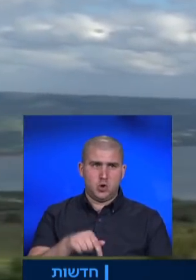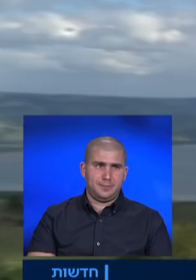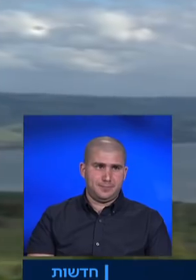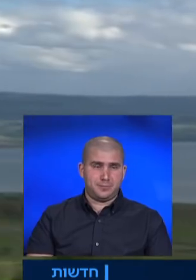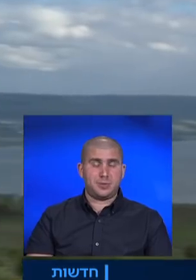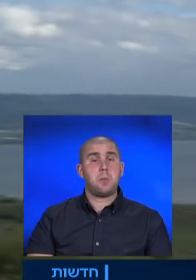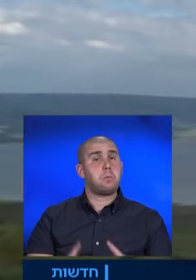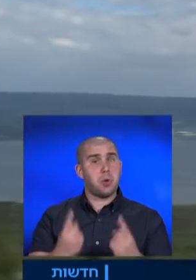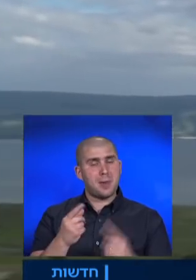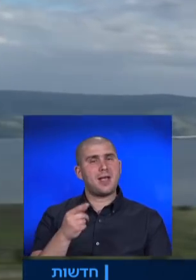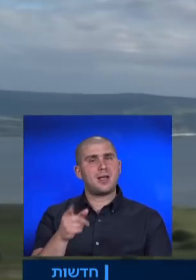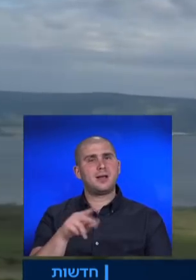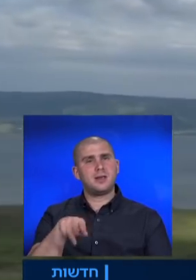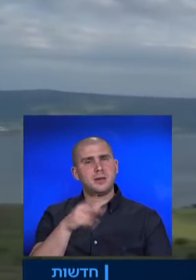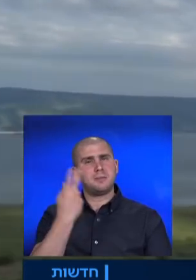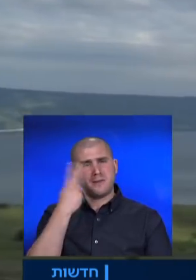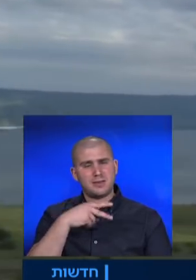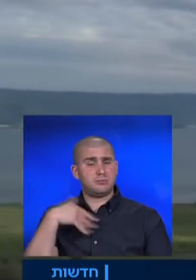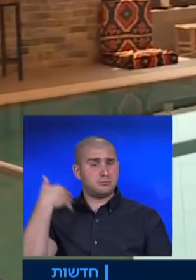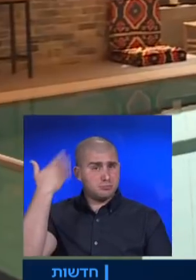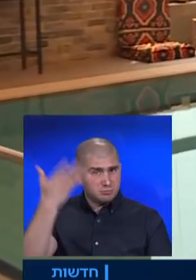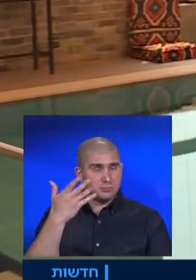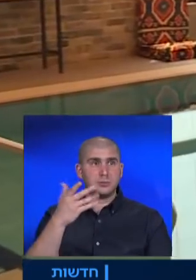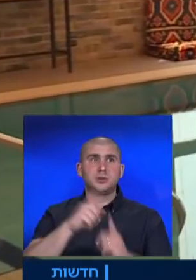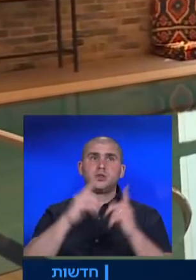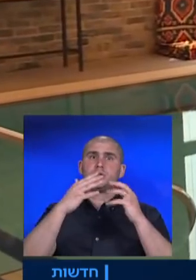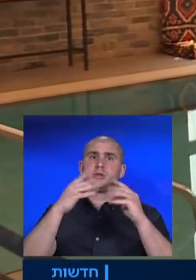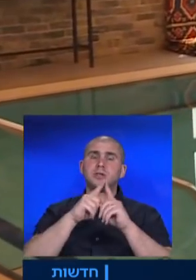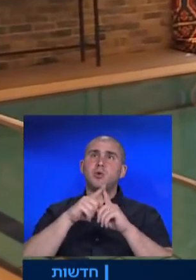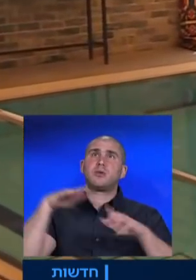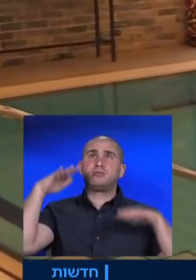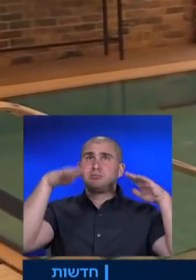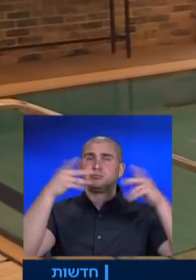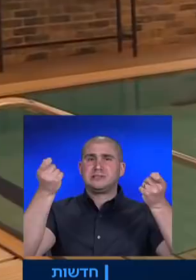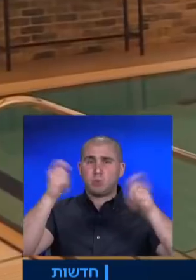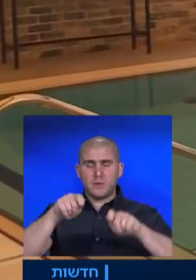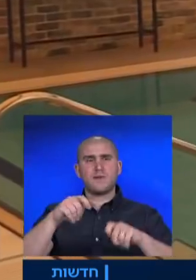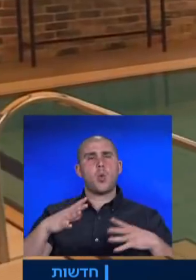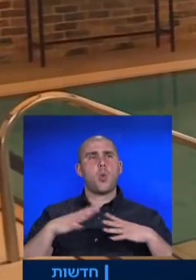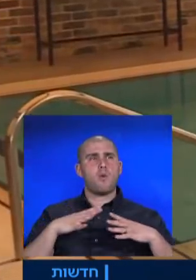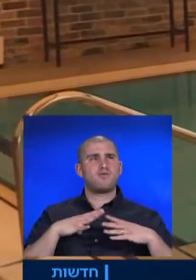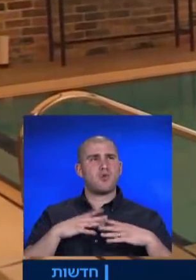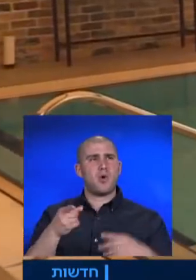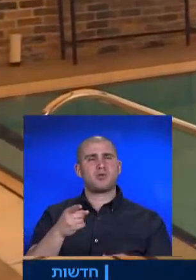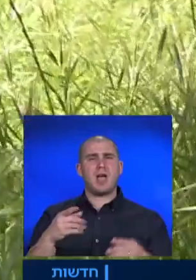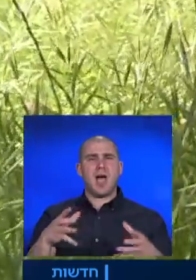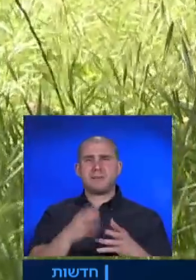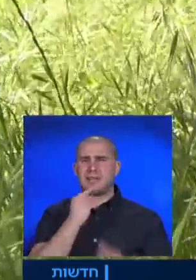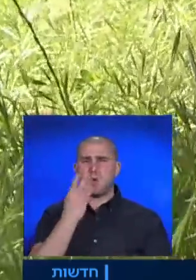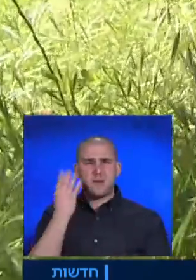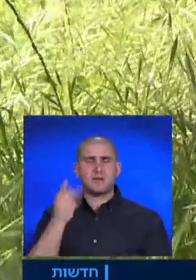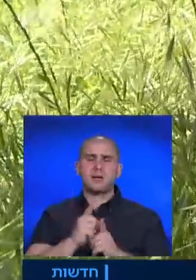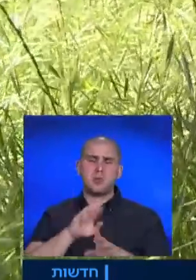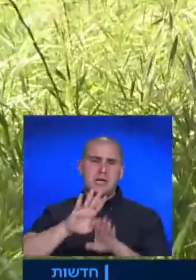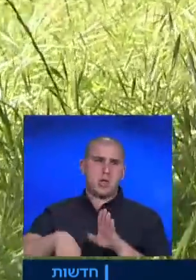התיירנים מבינים שביום שאחרי השמיים יישארו סגורים וחופשות הלואו-קוסט שחביבות על עם ישראל ירדו מהפרק. זה